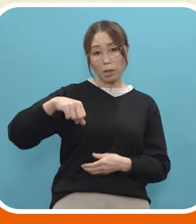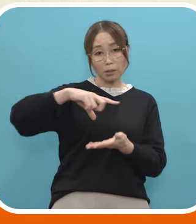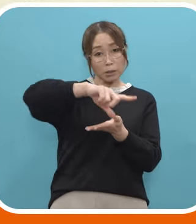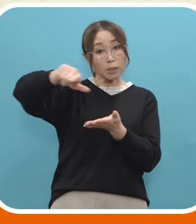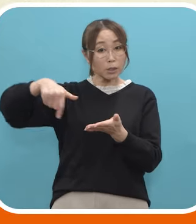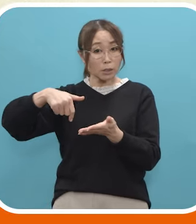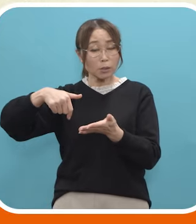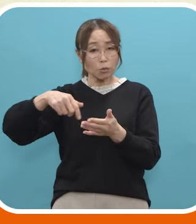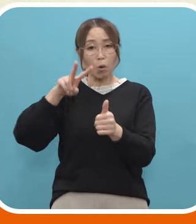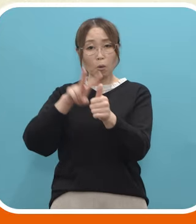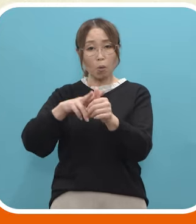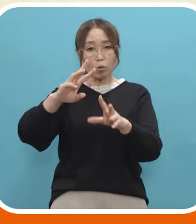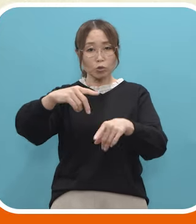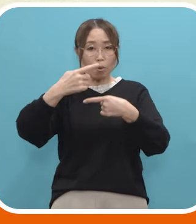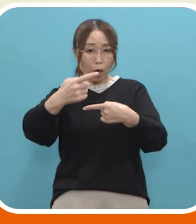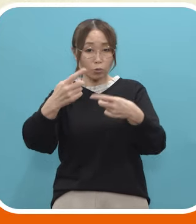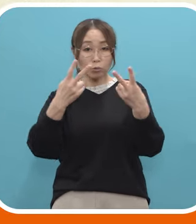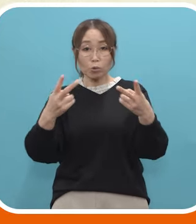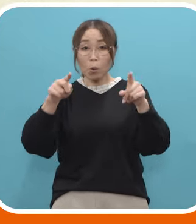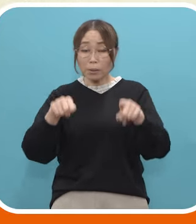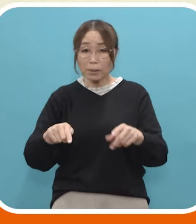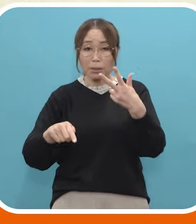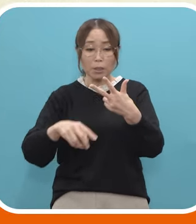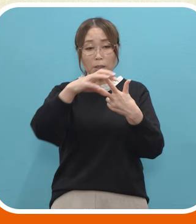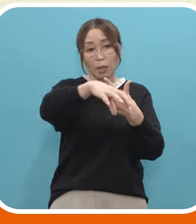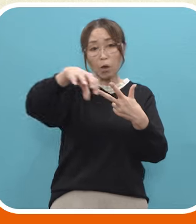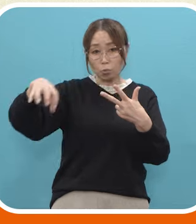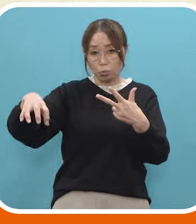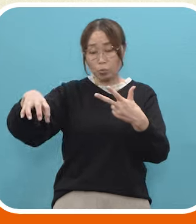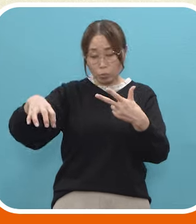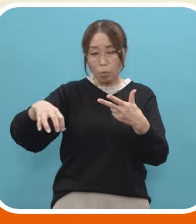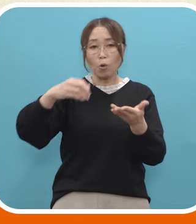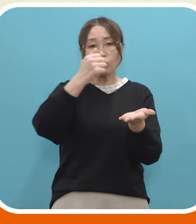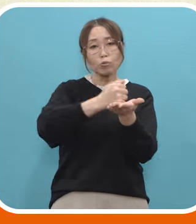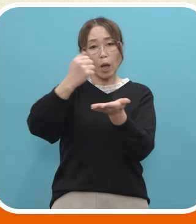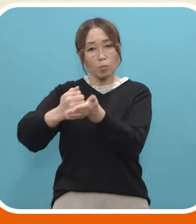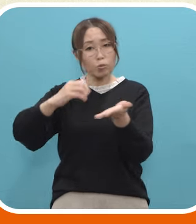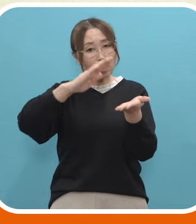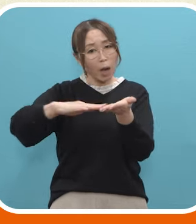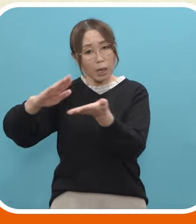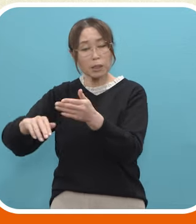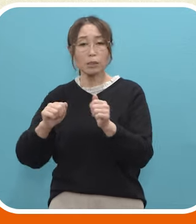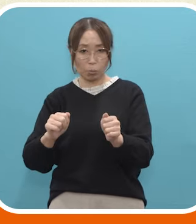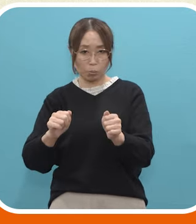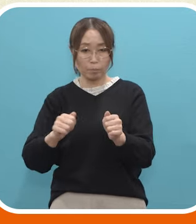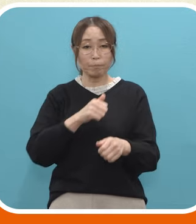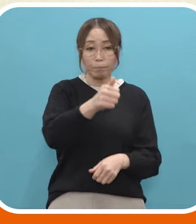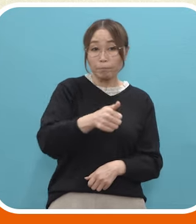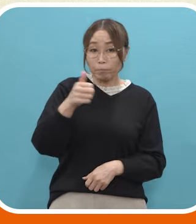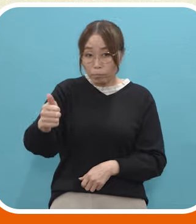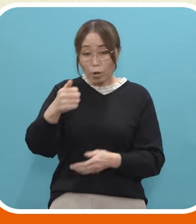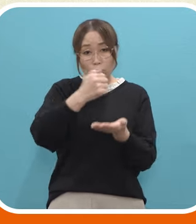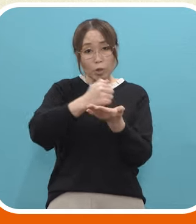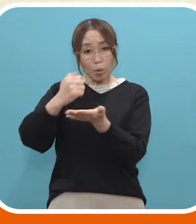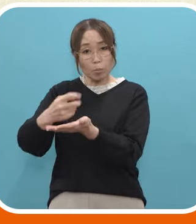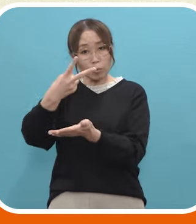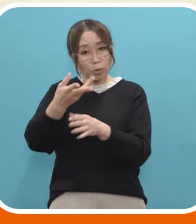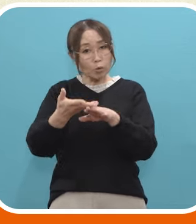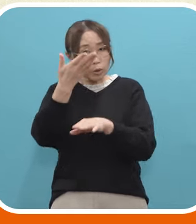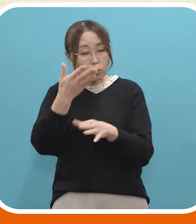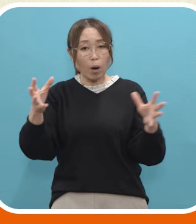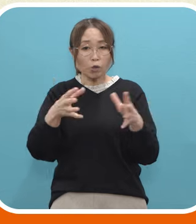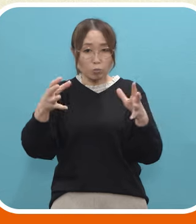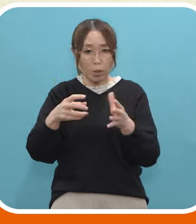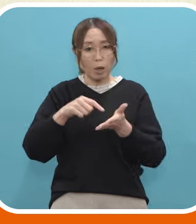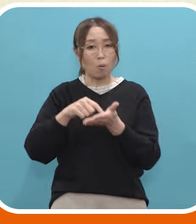秋田県南地域の7つの小正月行事を対象としたスタンプラリーを開催します。会場を巡りスタンプを2